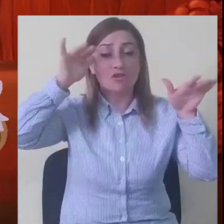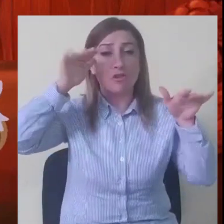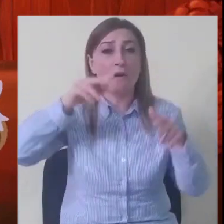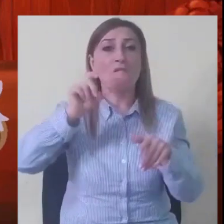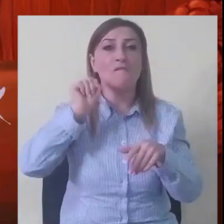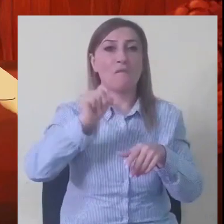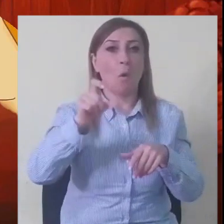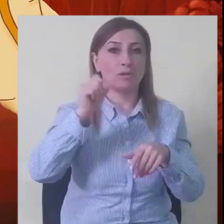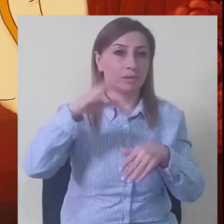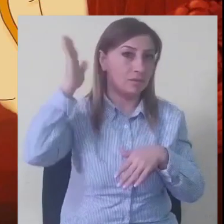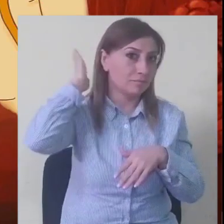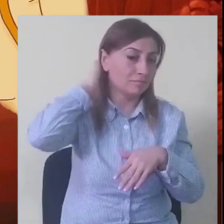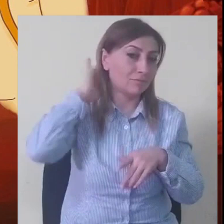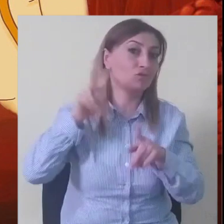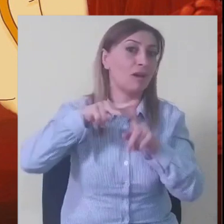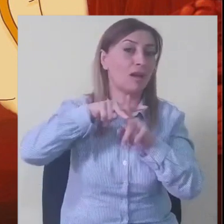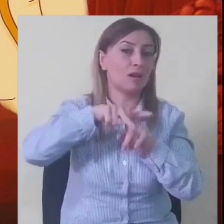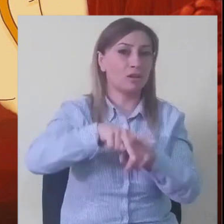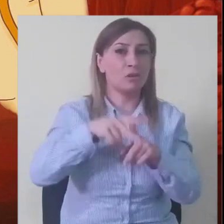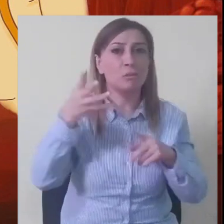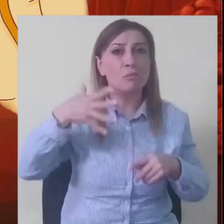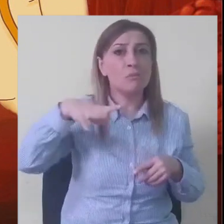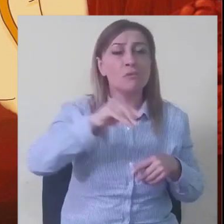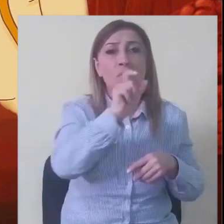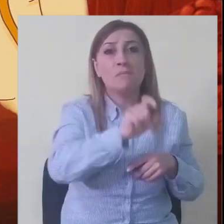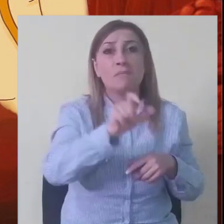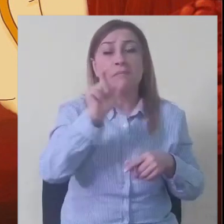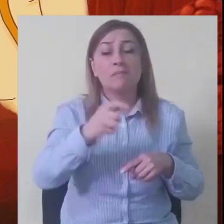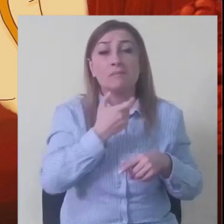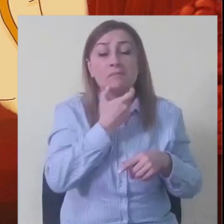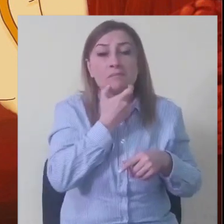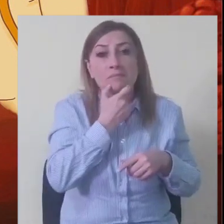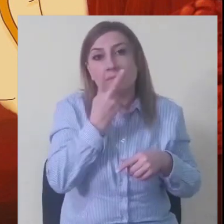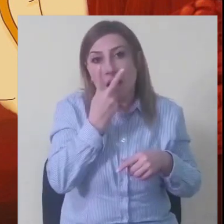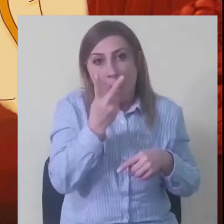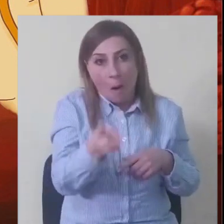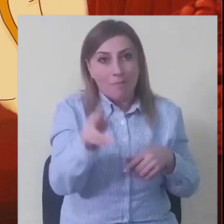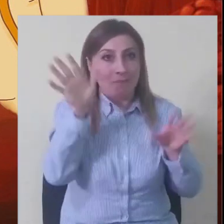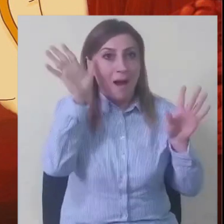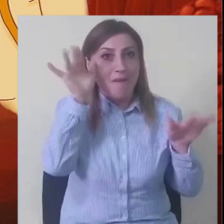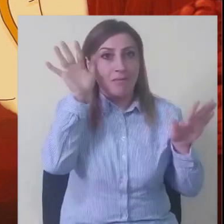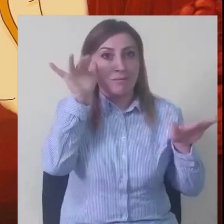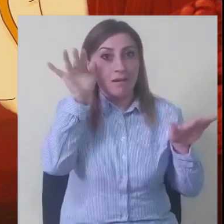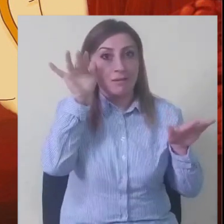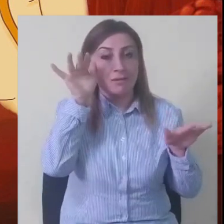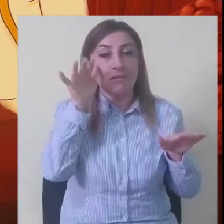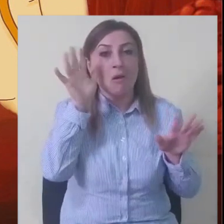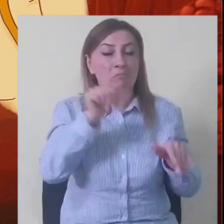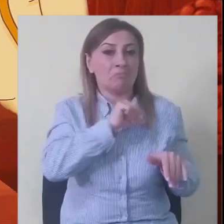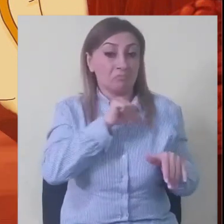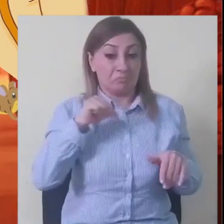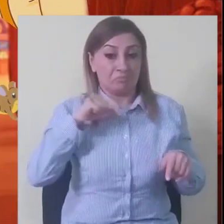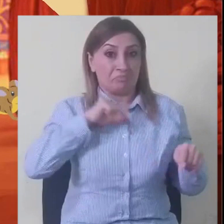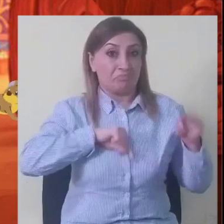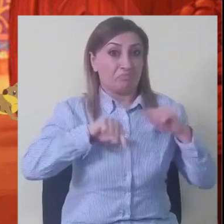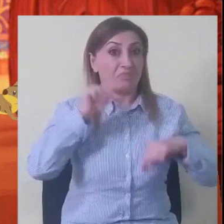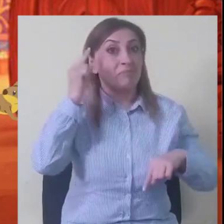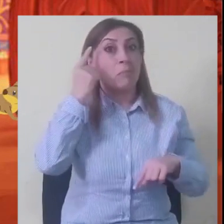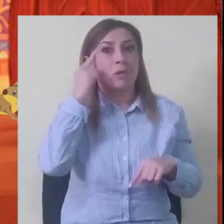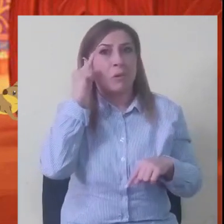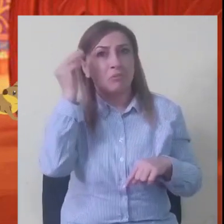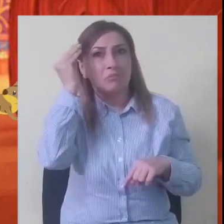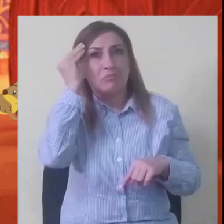շալակին։ Փողասեր մարդիկ խոր զմայլանքով կանգնել դիտում էին այդ ավանակին։ Էշը ինքն իր մեջ խորհում